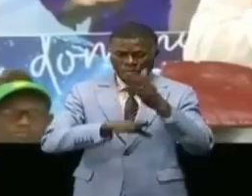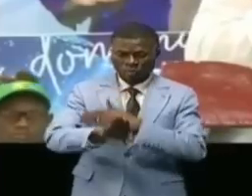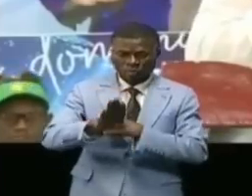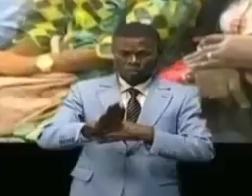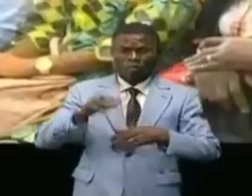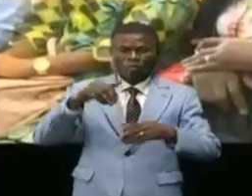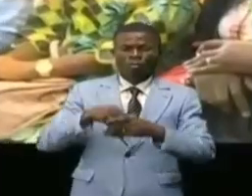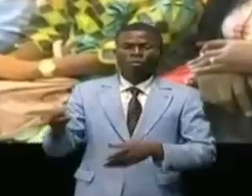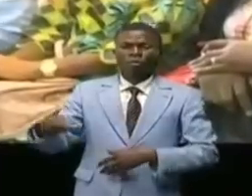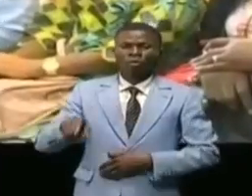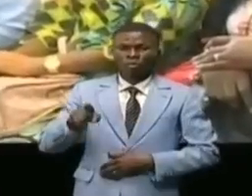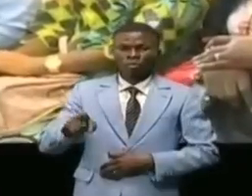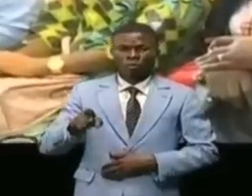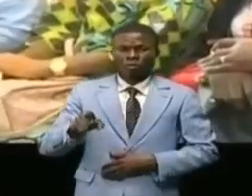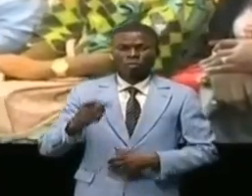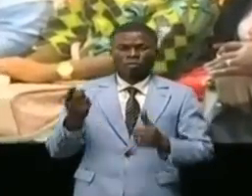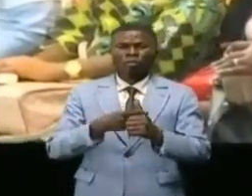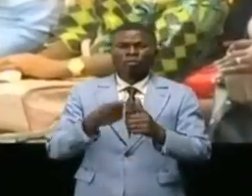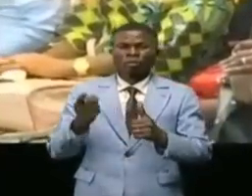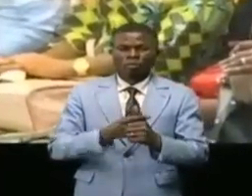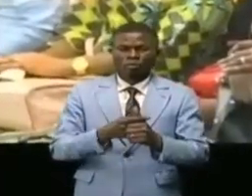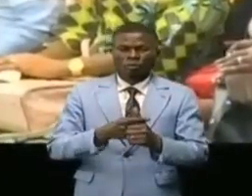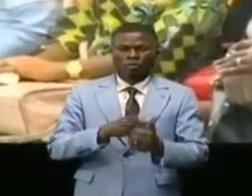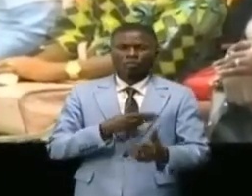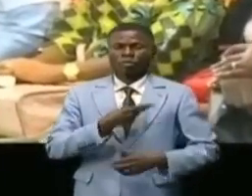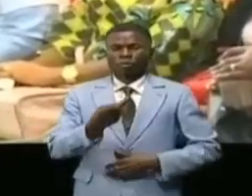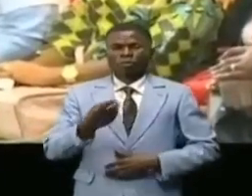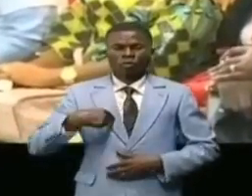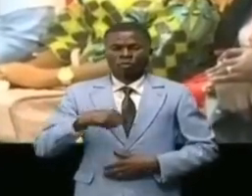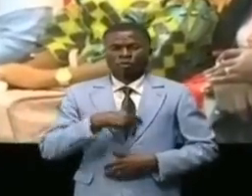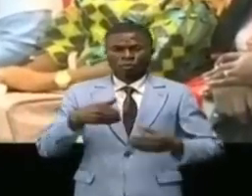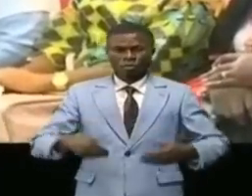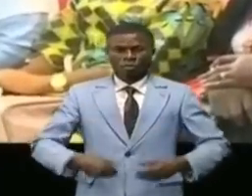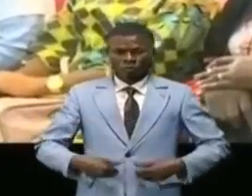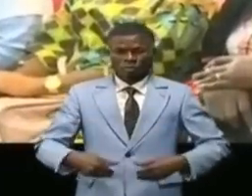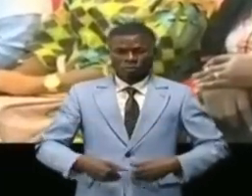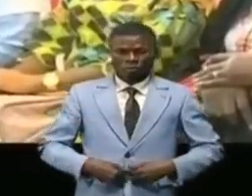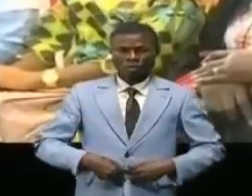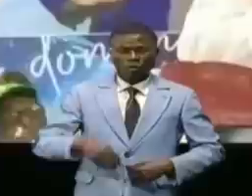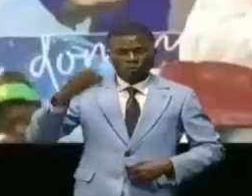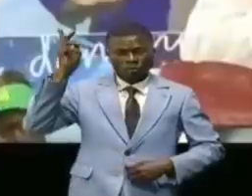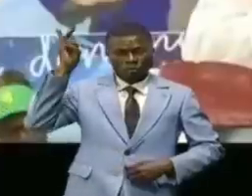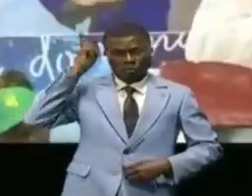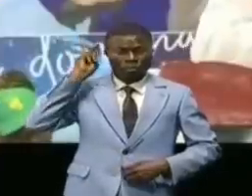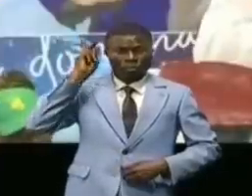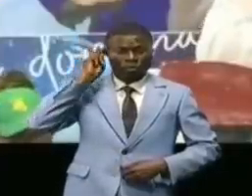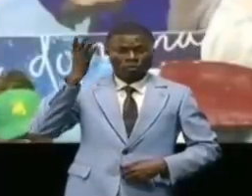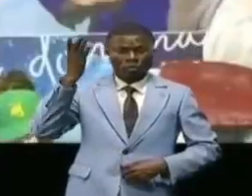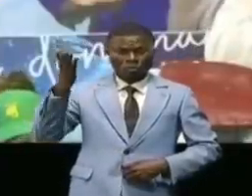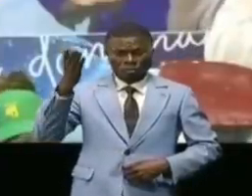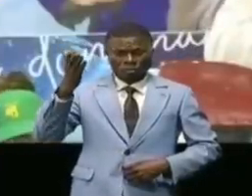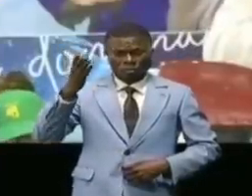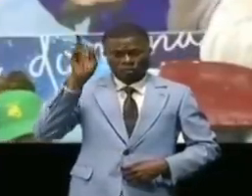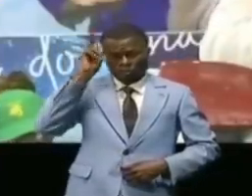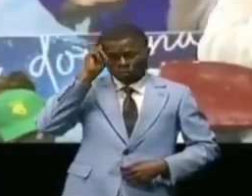la Fontaine l'homme est accompagnement pour les maisons pour des jeunes des gens ou des femmes en bas